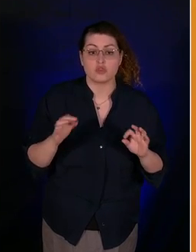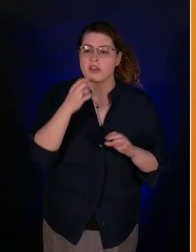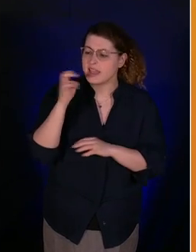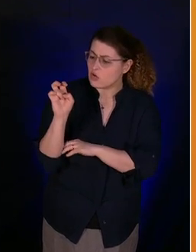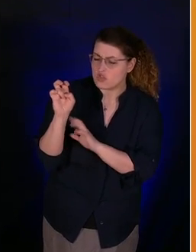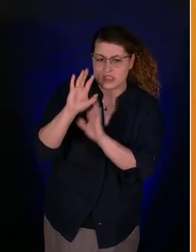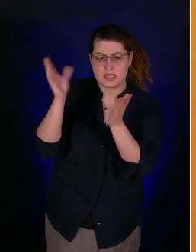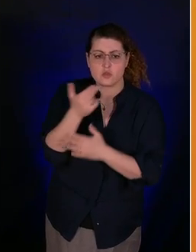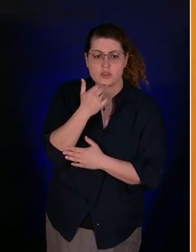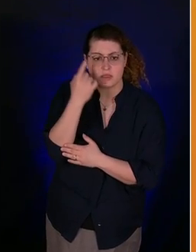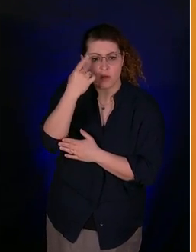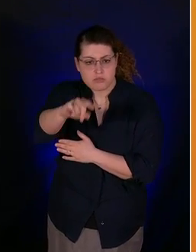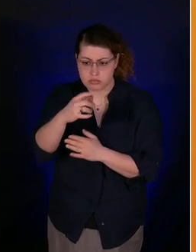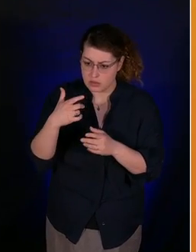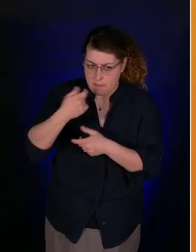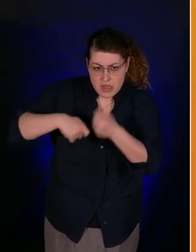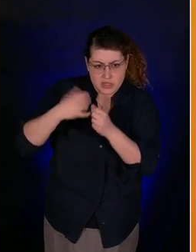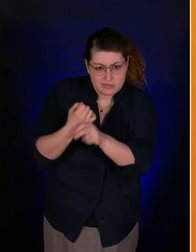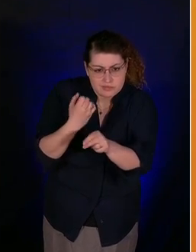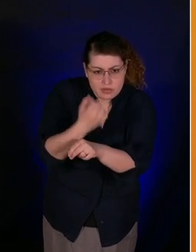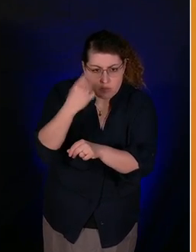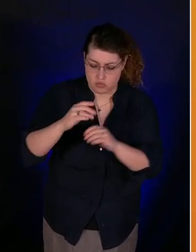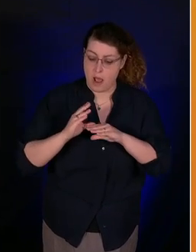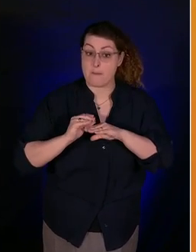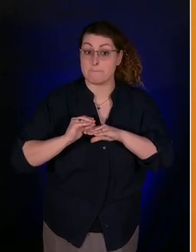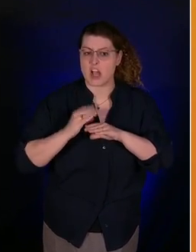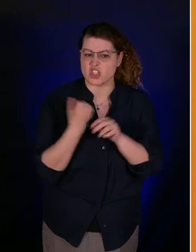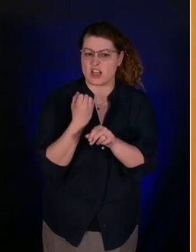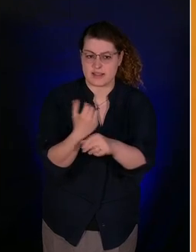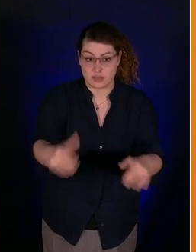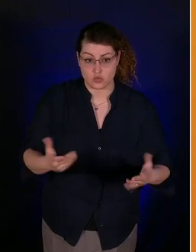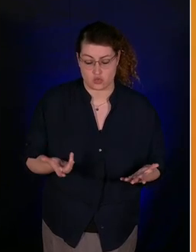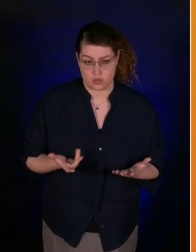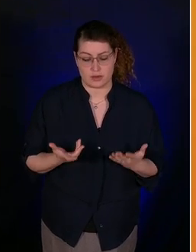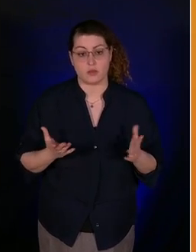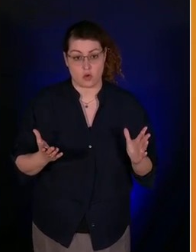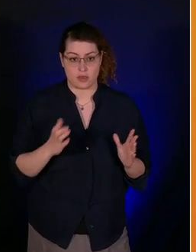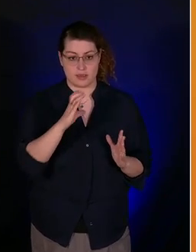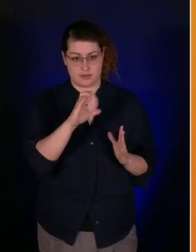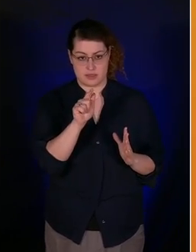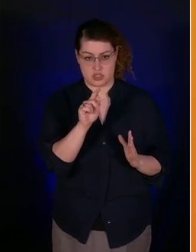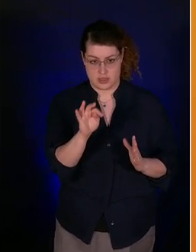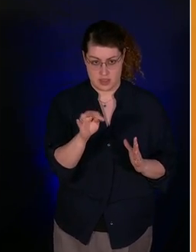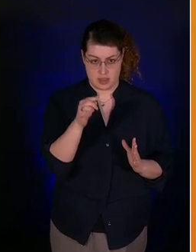pour remporter des marchés et faire encore plus de marge. La CGT, par ce congrès, doit absolument aboutir à